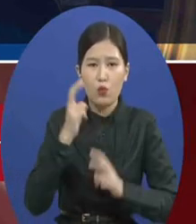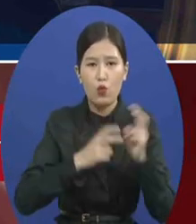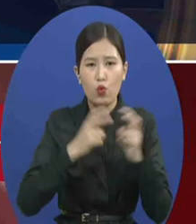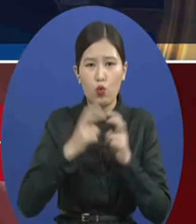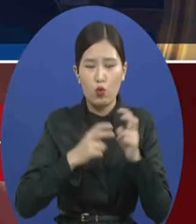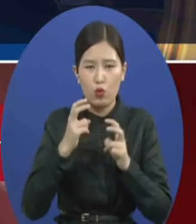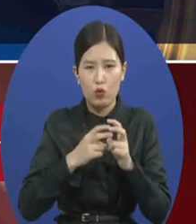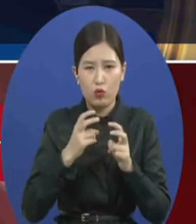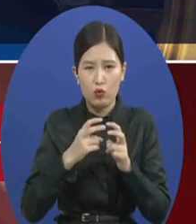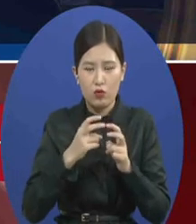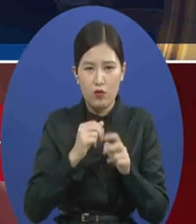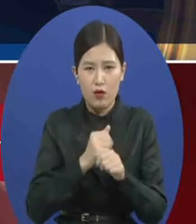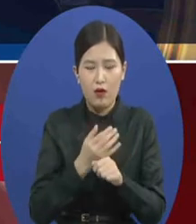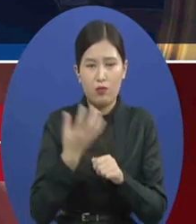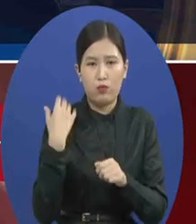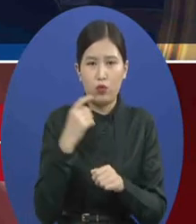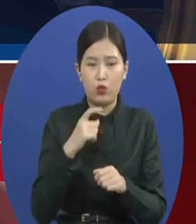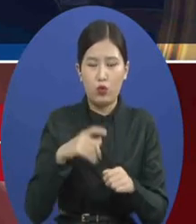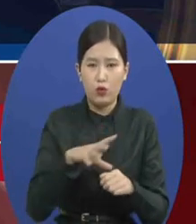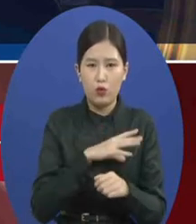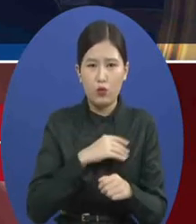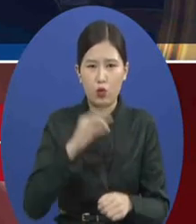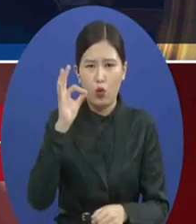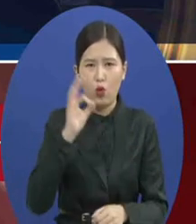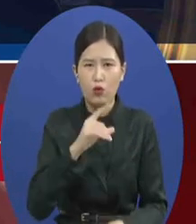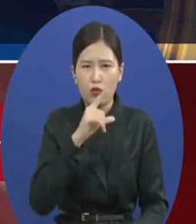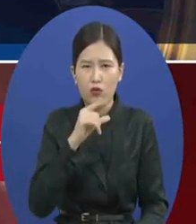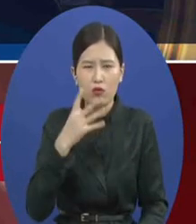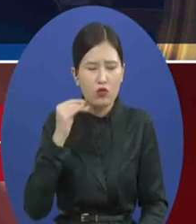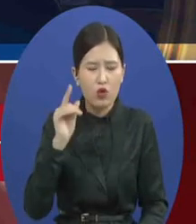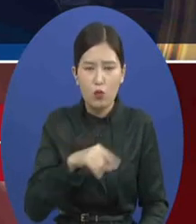зөвшөөрөл эзэмших нар. За үүнийг хөнгөлж болохгүй ямар ч утгаар.